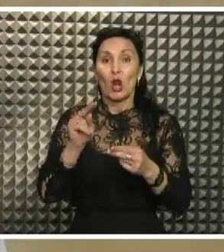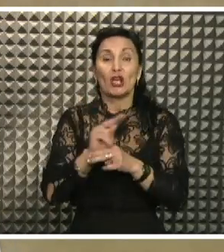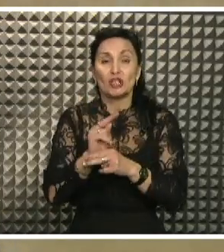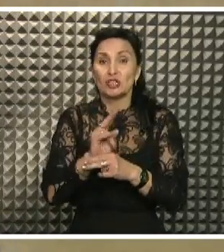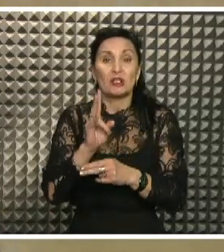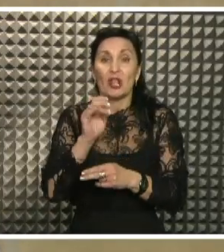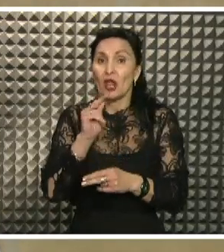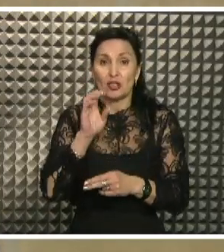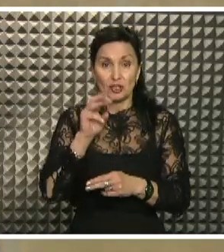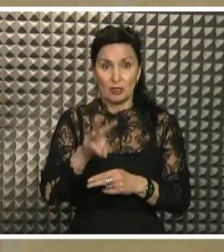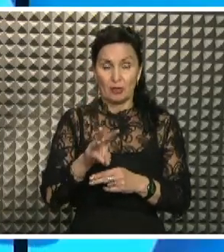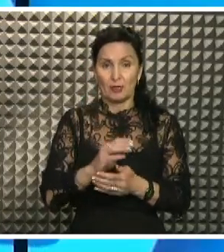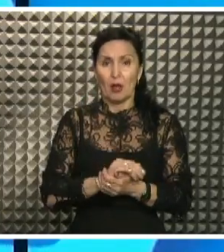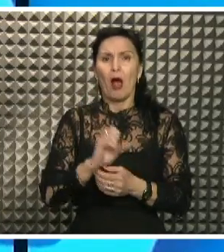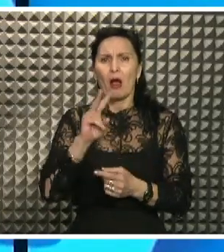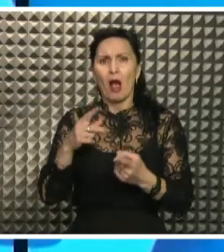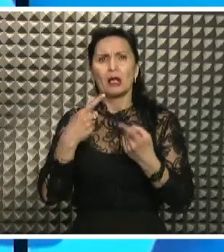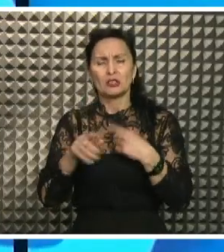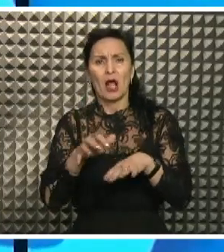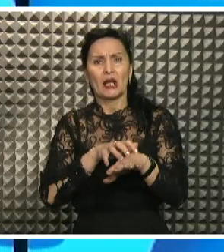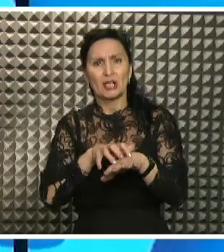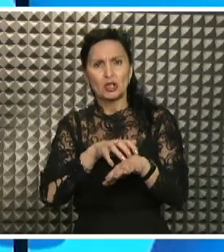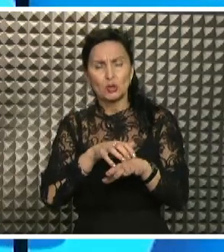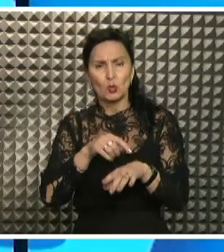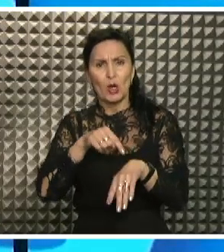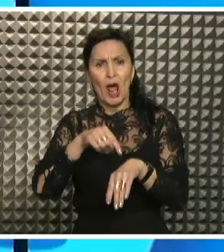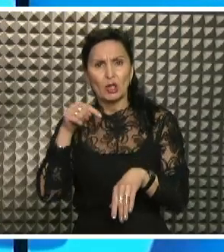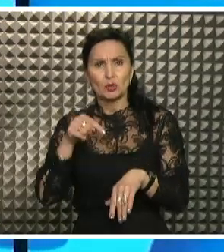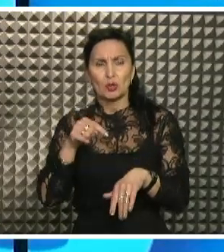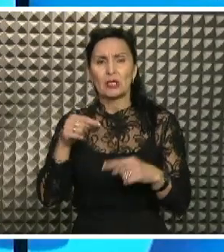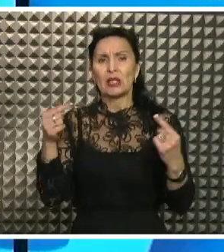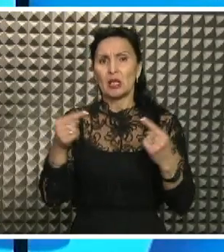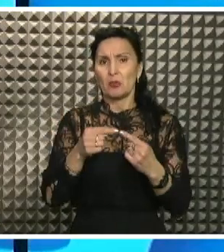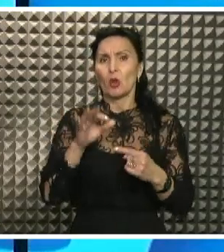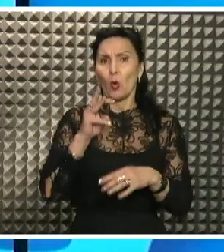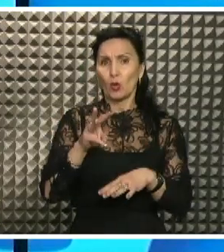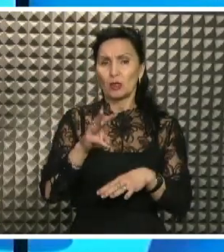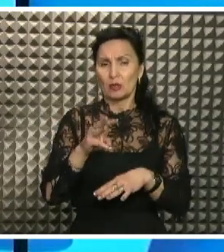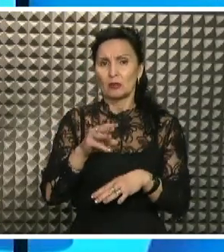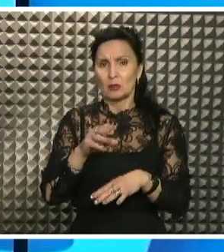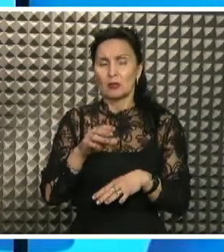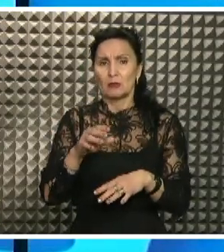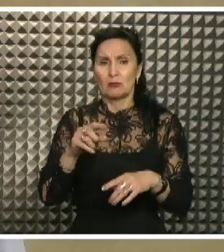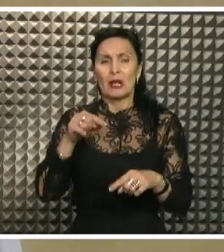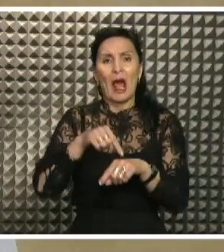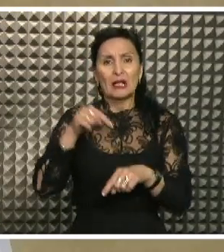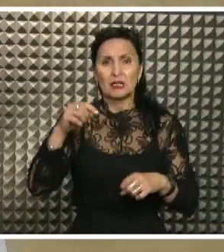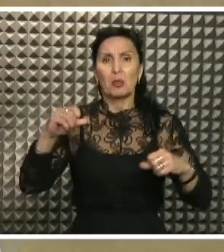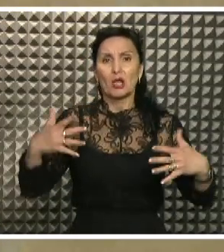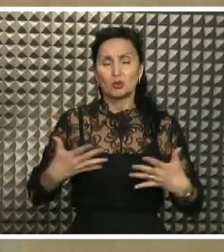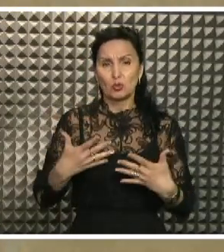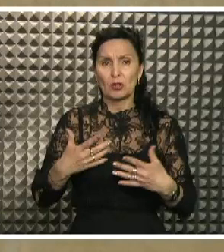даже в 21 веке. А как отличить аллергическую реакцию, да, именно от реакции на профилактику? Простудное заболевание? Ну, как